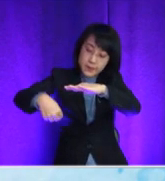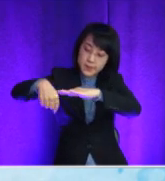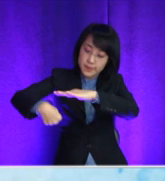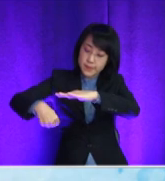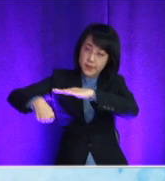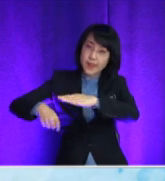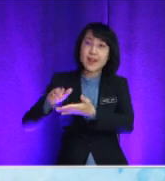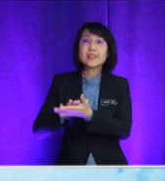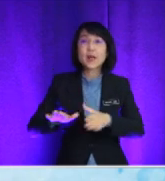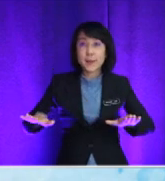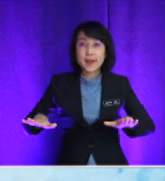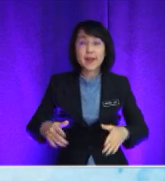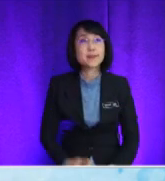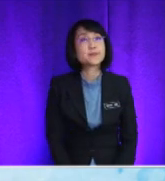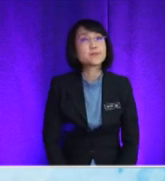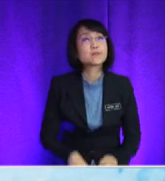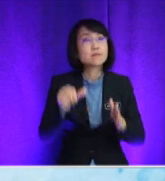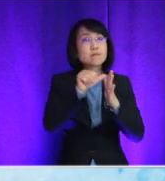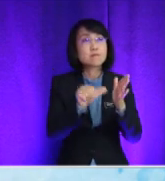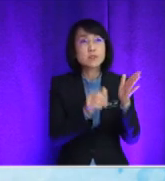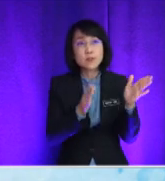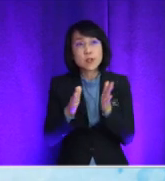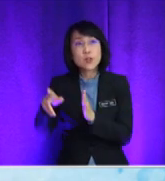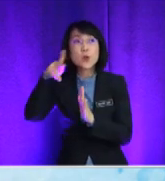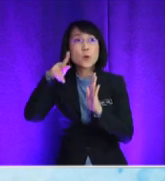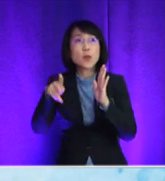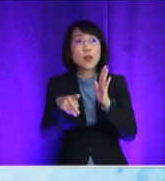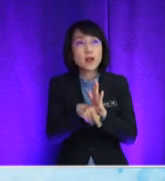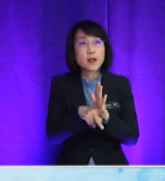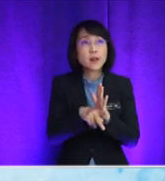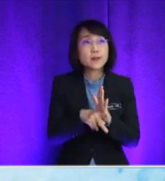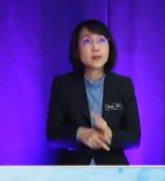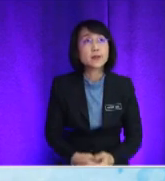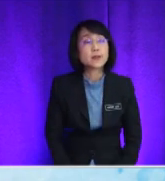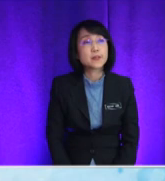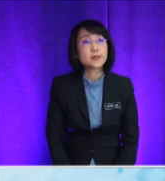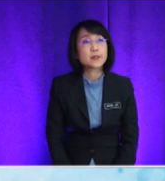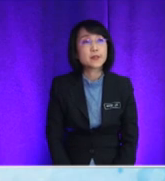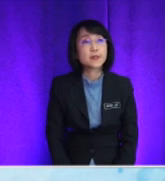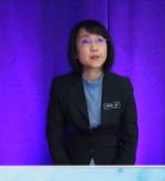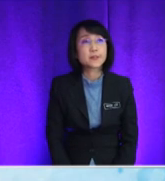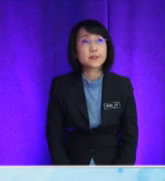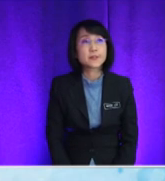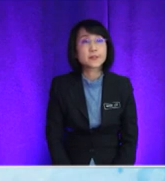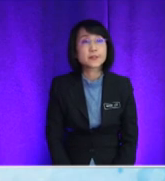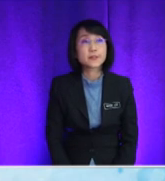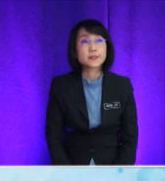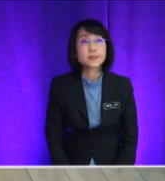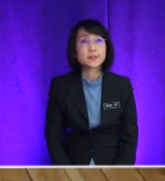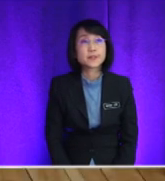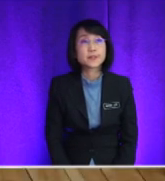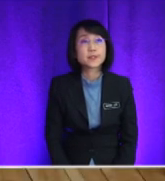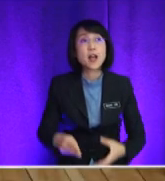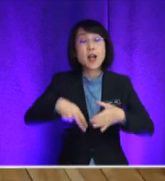ini ya ini peraturan menyusun atau pola lagi perlu dalam keadaan ini adalah